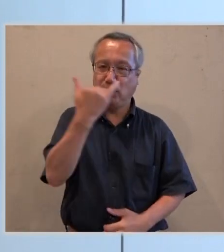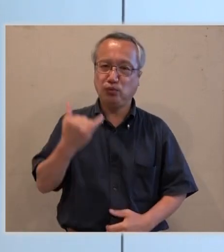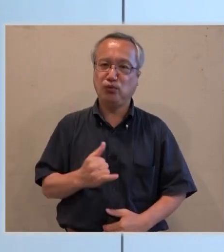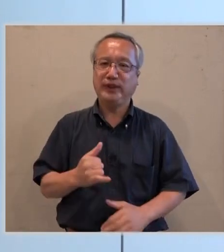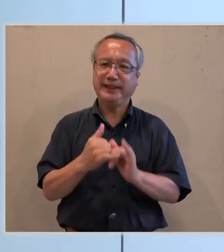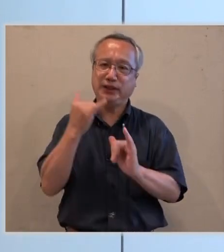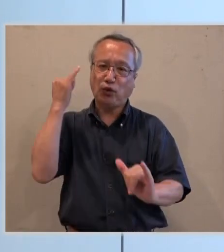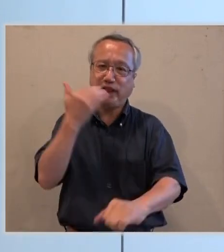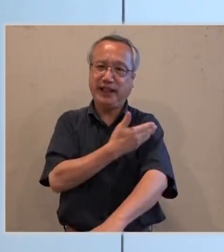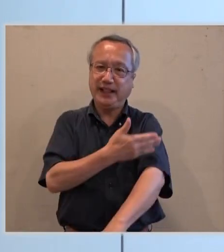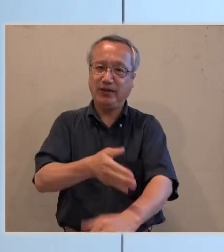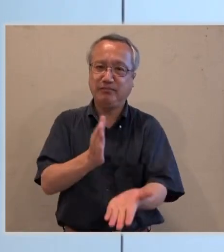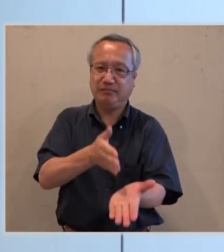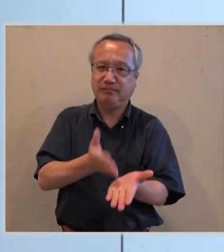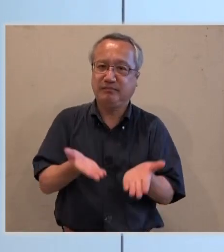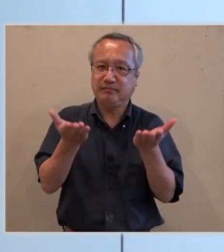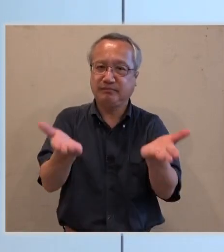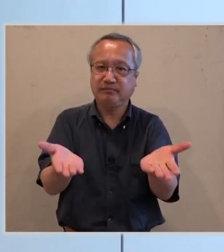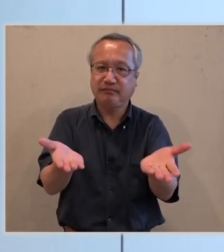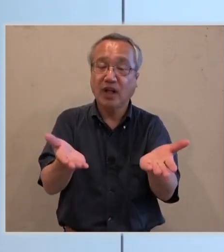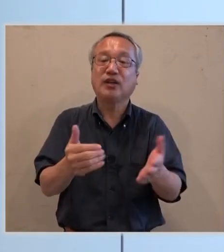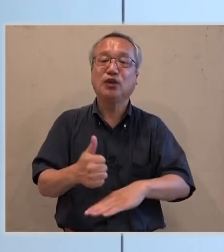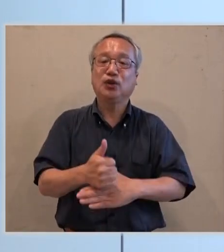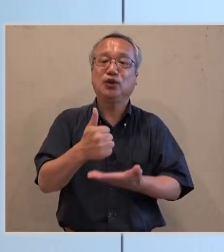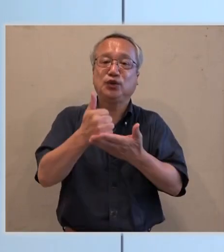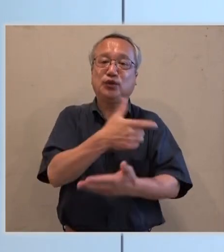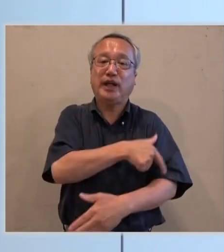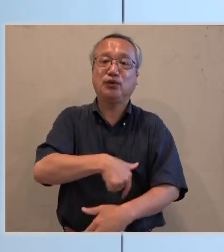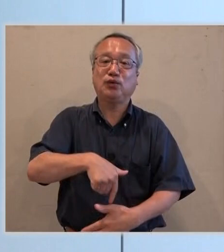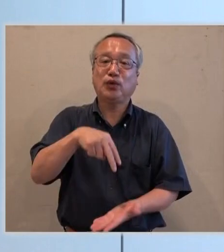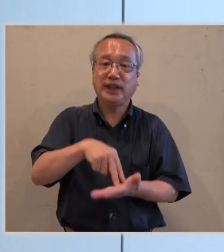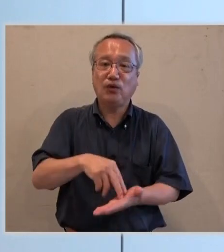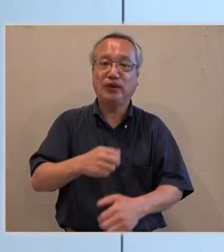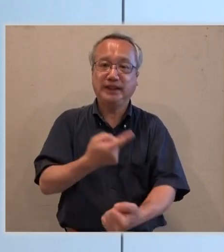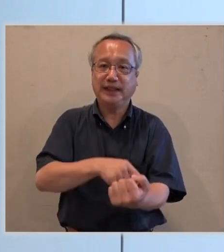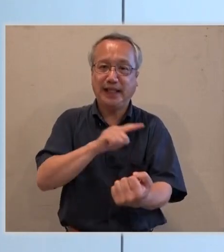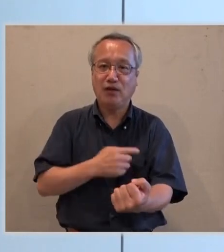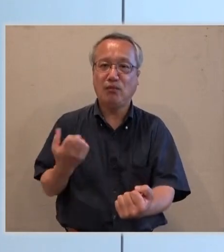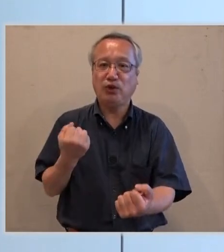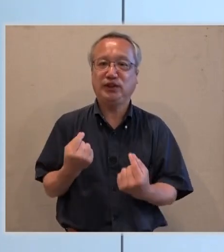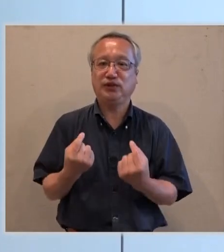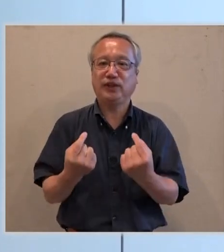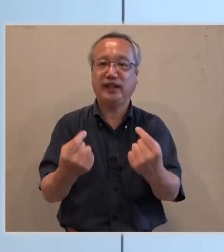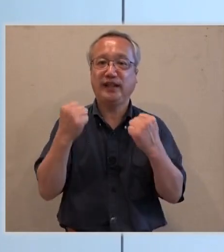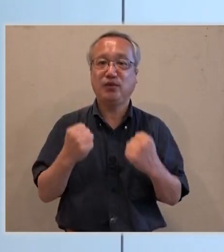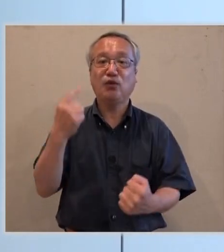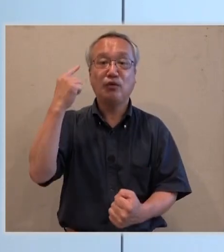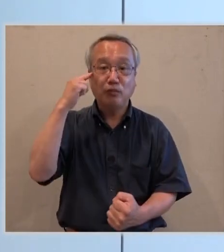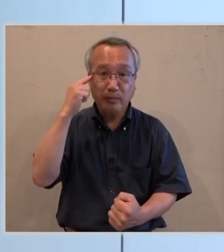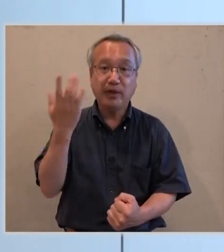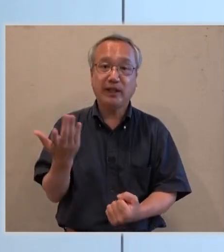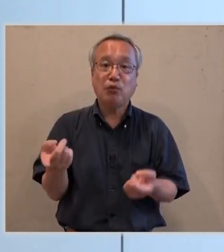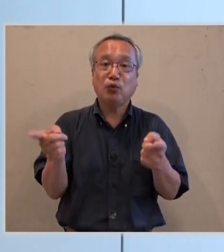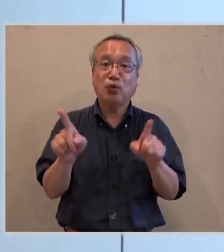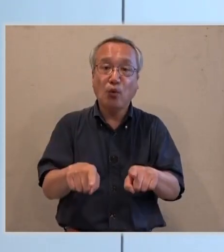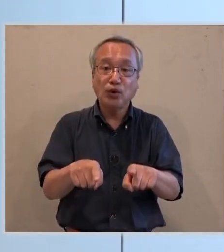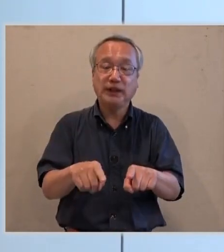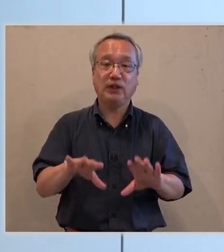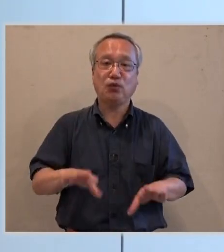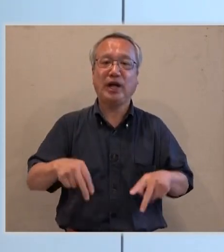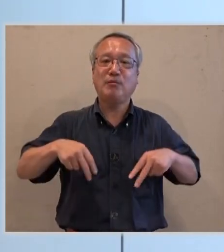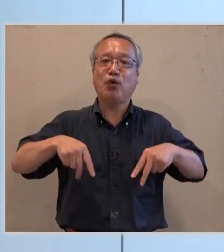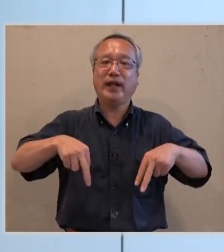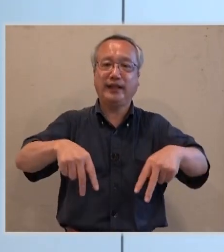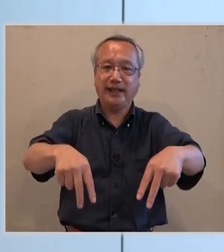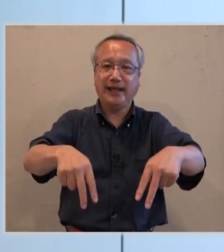なと思うので、そういった意味で主役としての力を持ち続けているのではないかなと思います。ただ同時に今回ボランティア